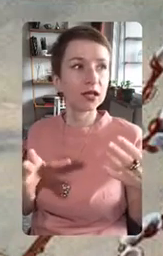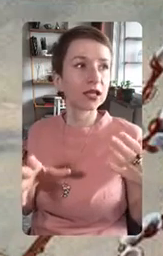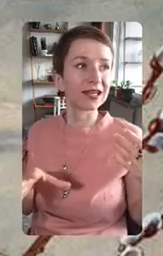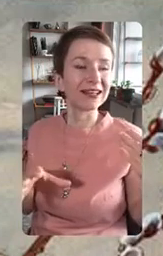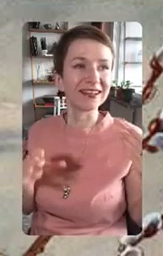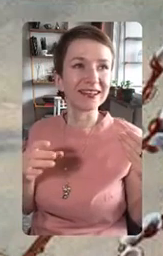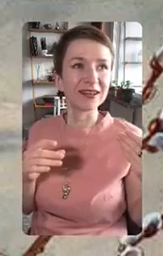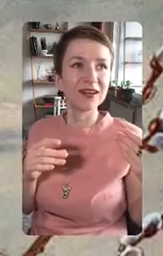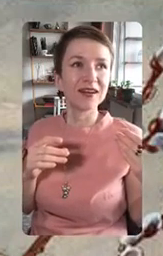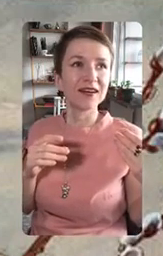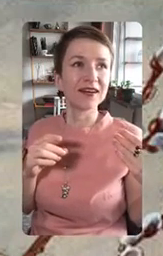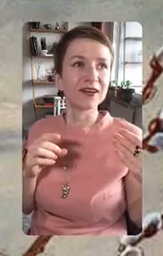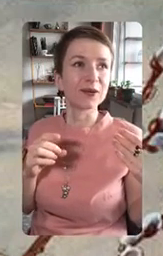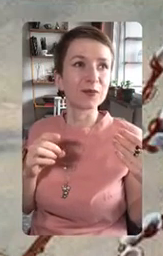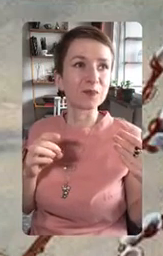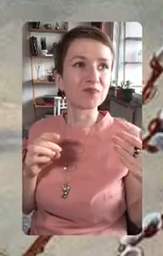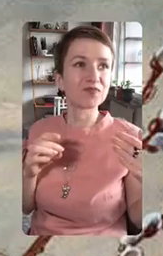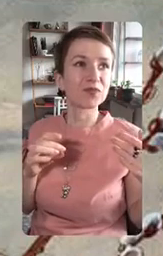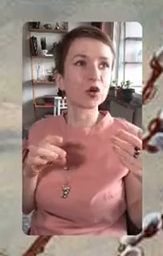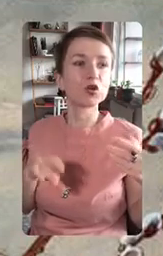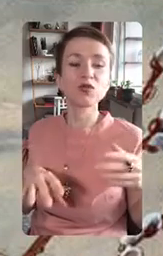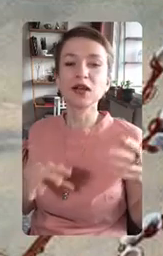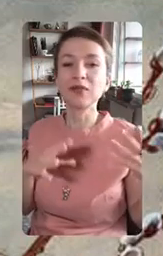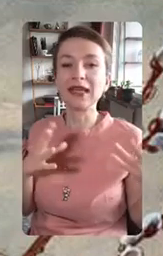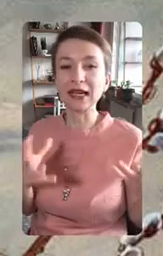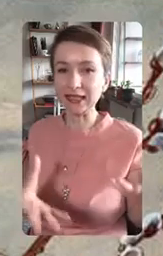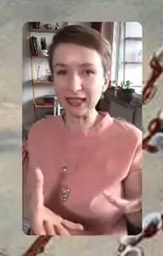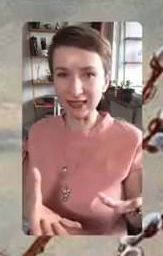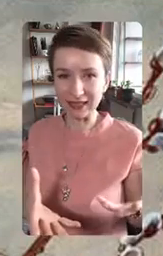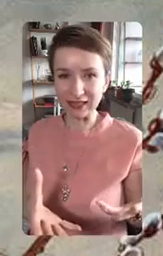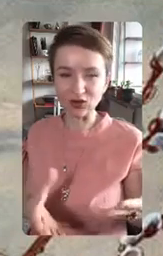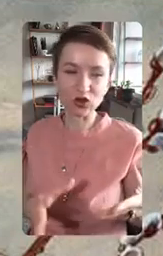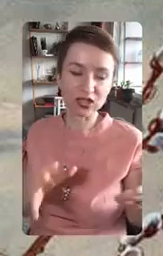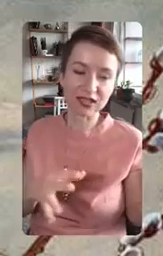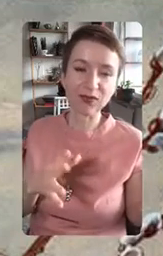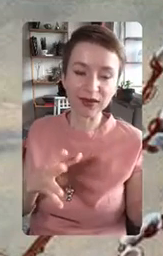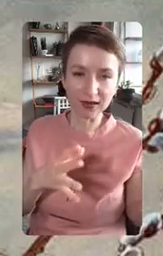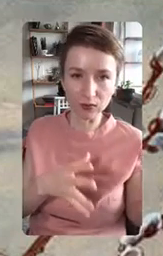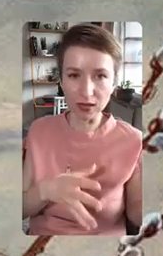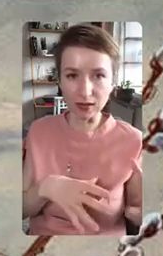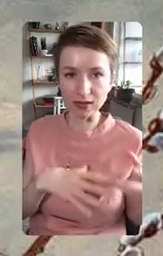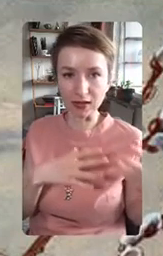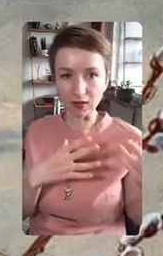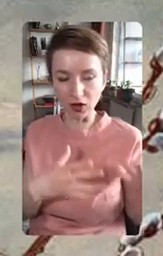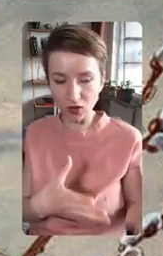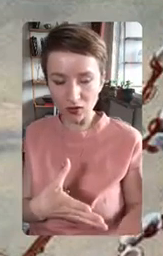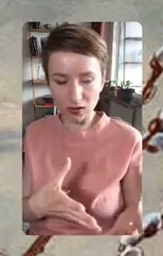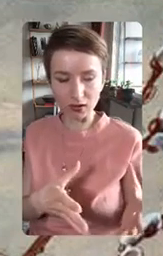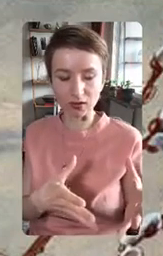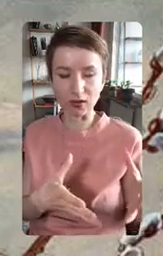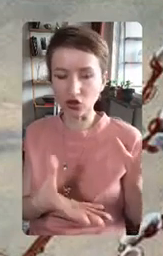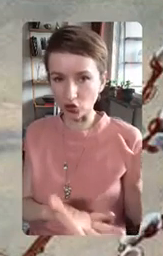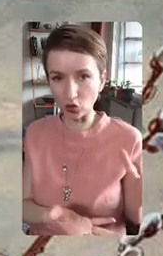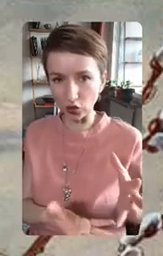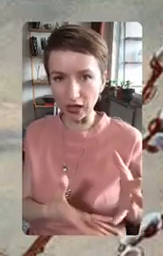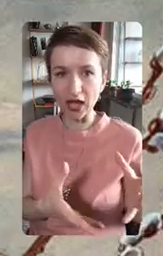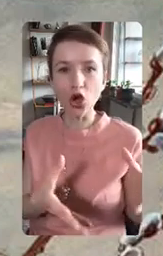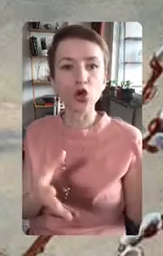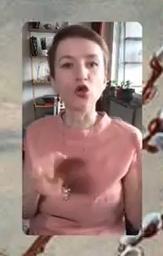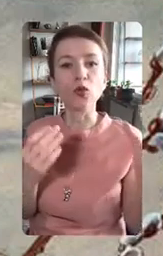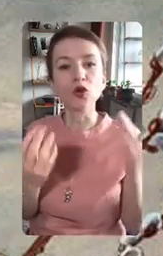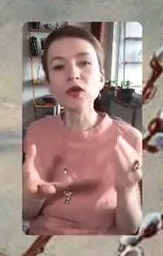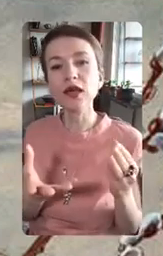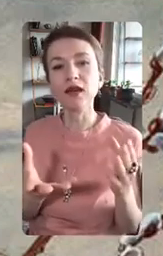метро. Или куча мероприятий для детей. Вот сейчас из-за пандемии закрывают